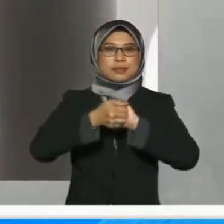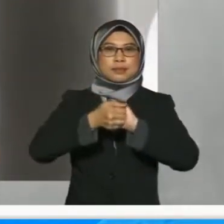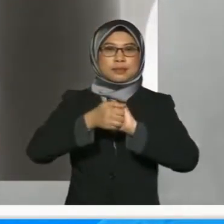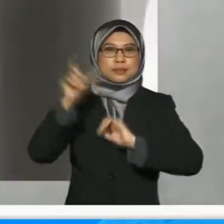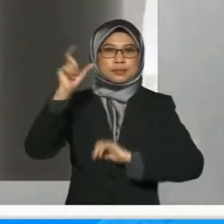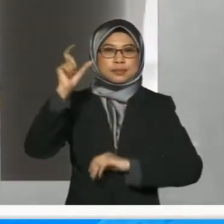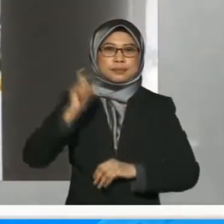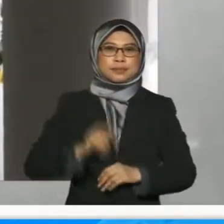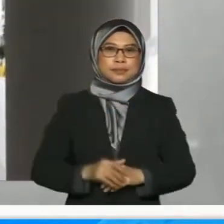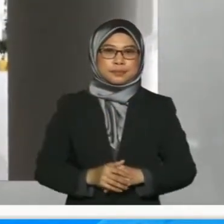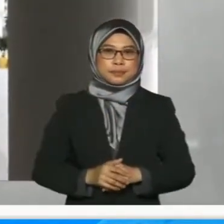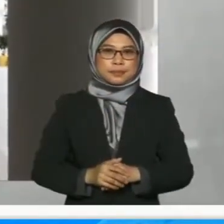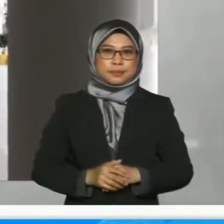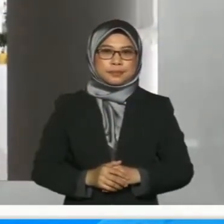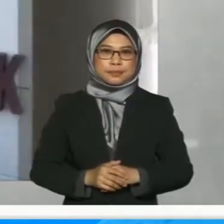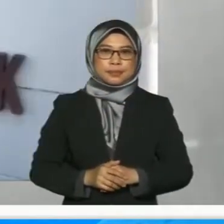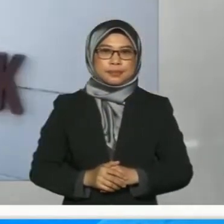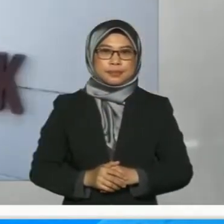masyarakat